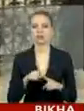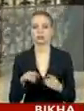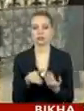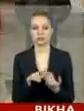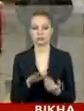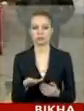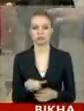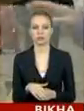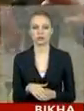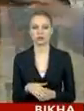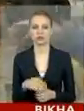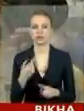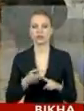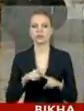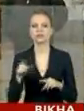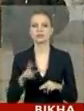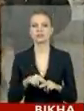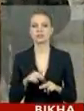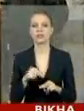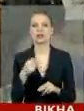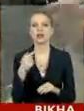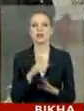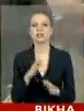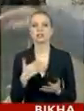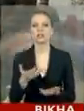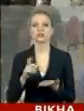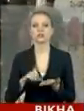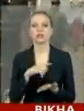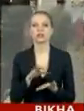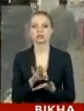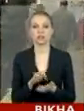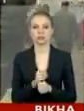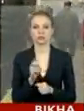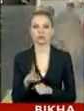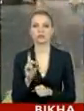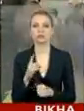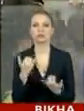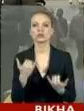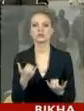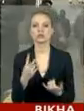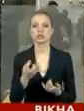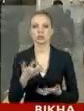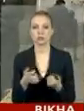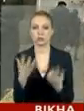допомогло. От ці менти гонять сразу. Тільки я достав кружку, говорить, давай, валя отсюда, тому що сьогодні